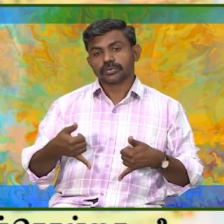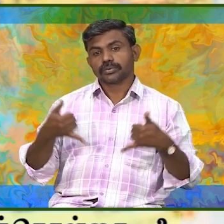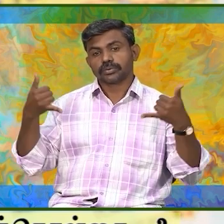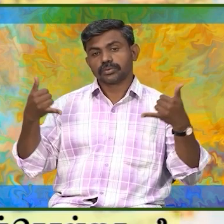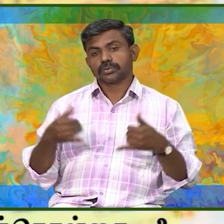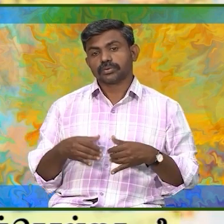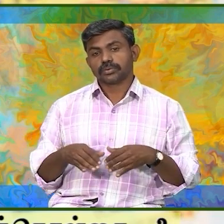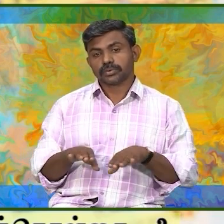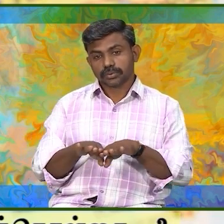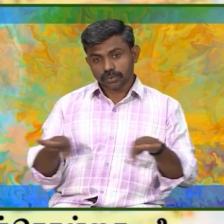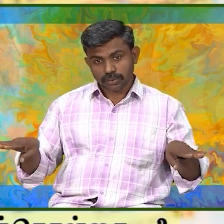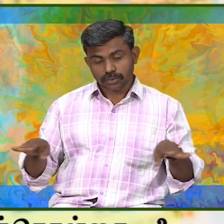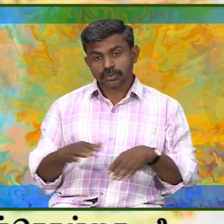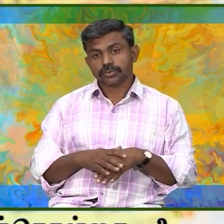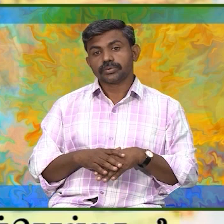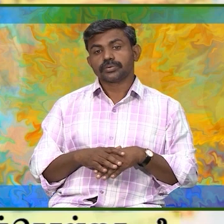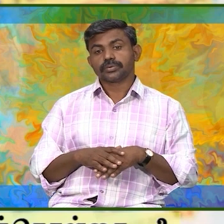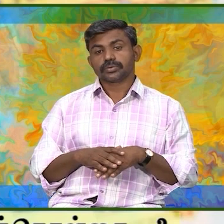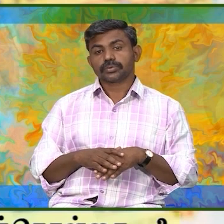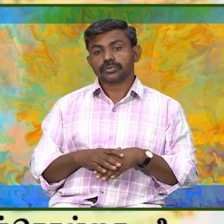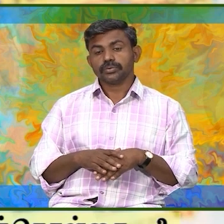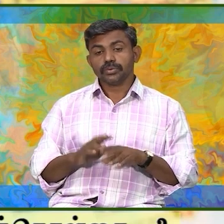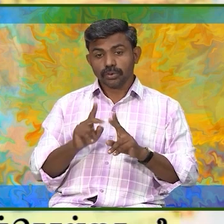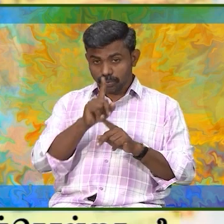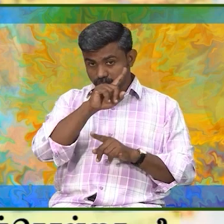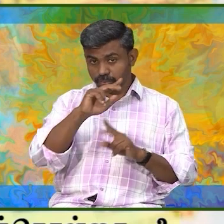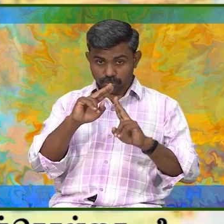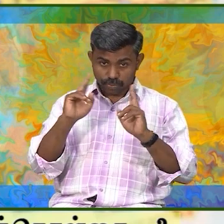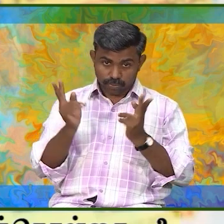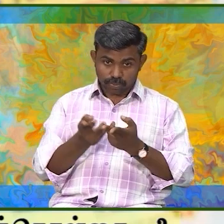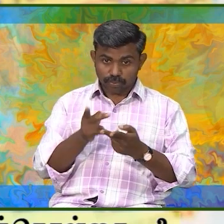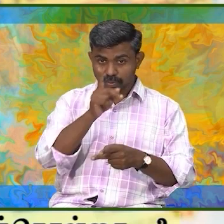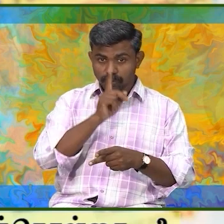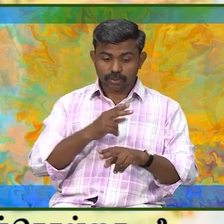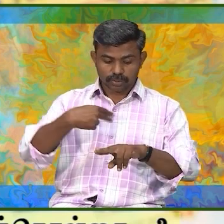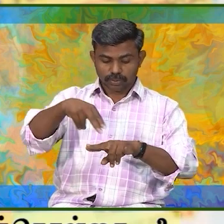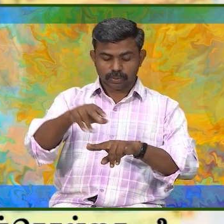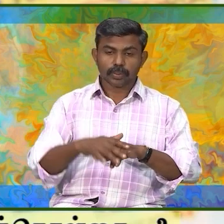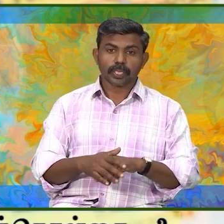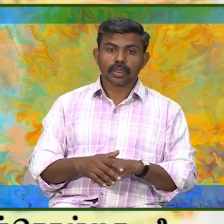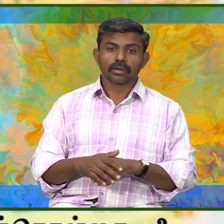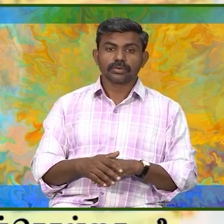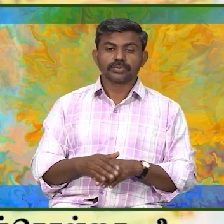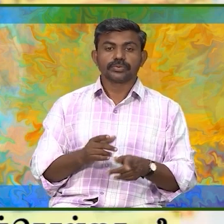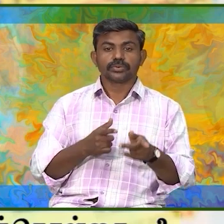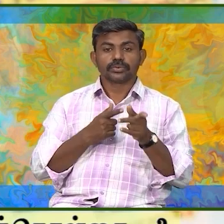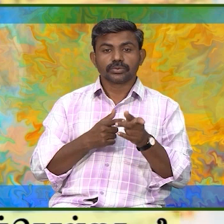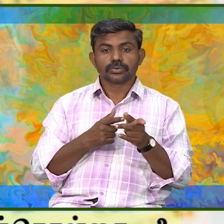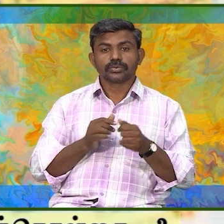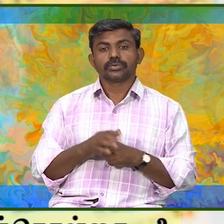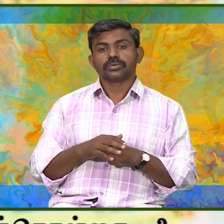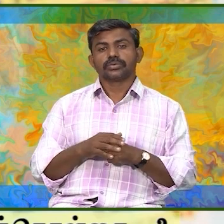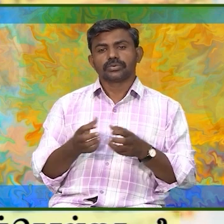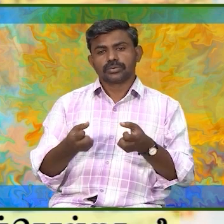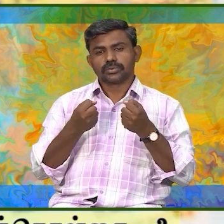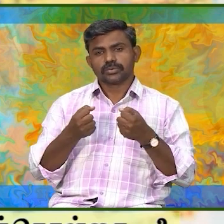இந்தியாவினுடைய அடிப்படை கொள்கையே என்னன்னு கேட்டிங்கன்னா உலக அமைதியினை அடைதல். அடுத்தது ஆயுத குறைப்பு பார்க்கலாம்.